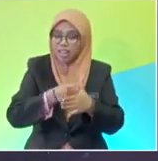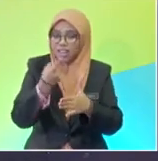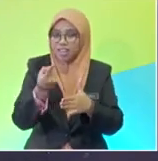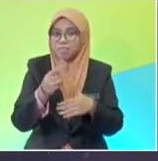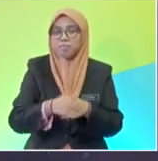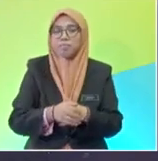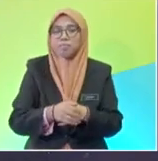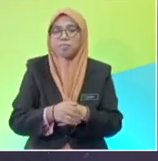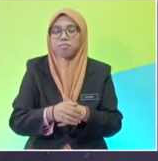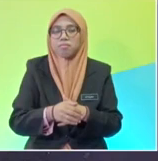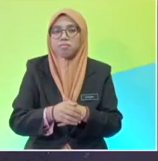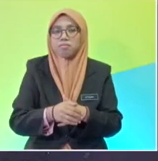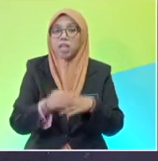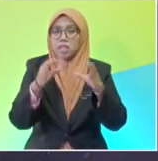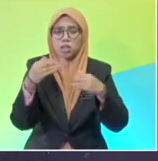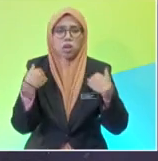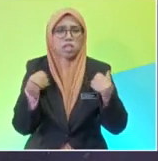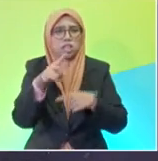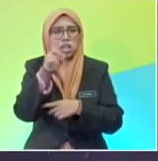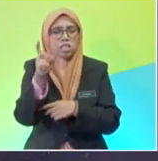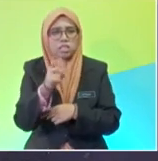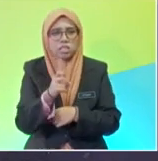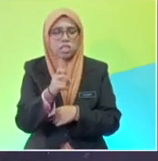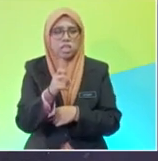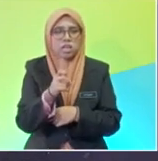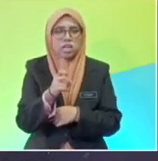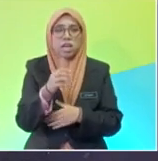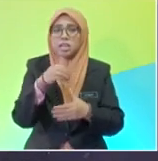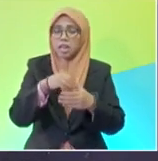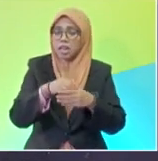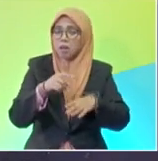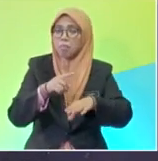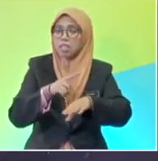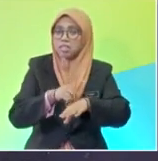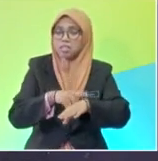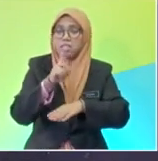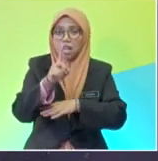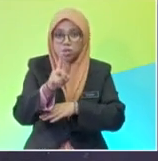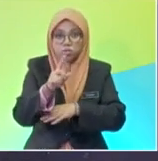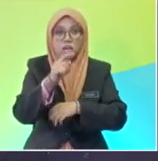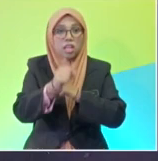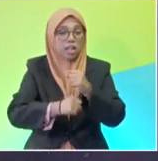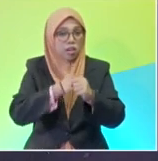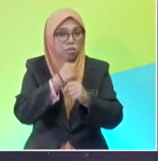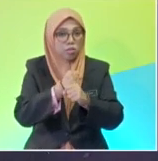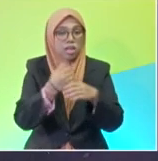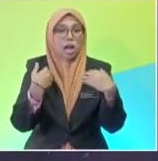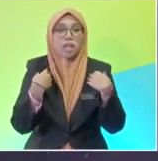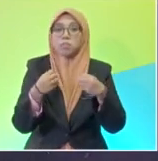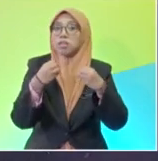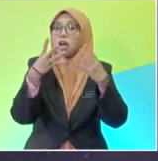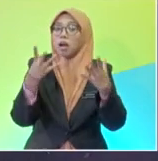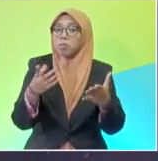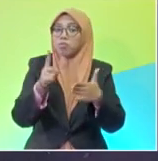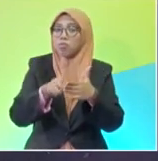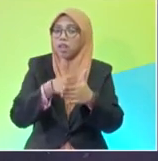cikgu ada soalan nak tanya. Ya, cikgu. Dalam masa satu tahun, ada berapa banyak bulan?